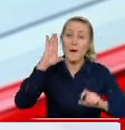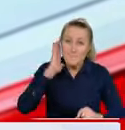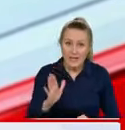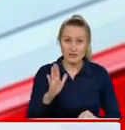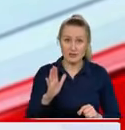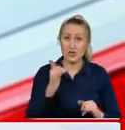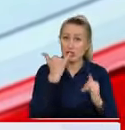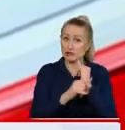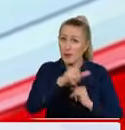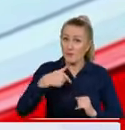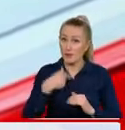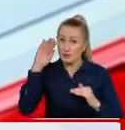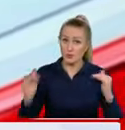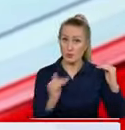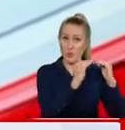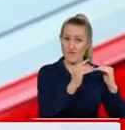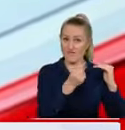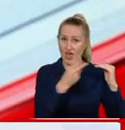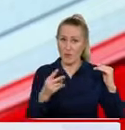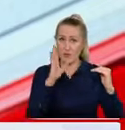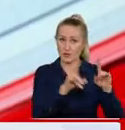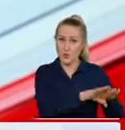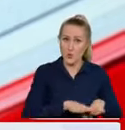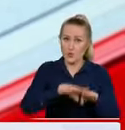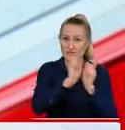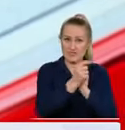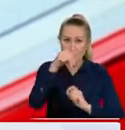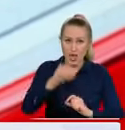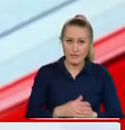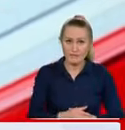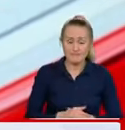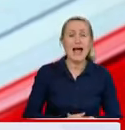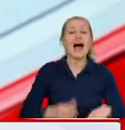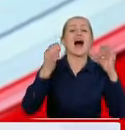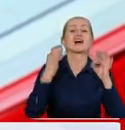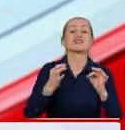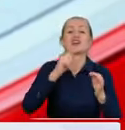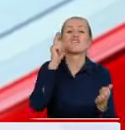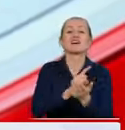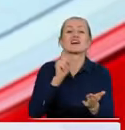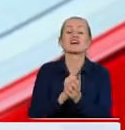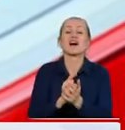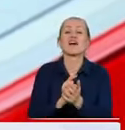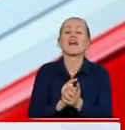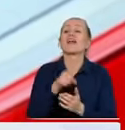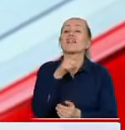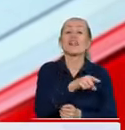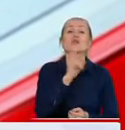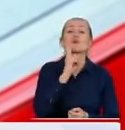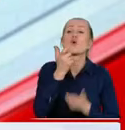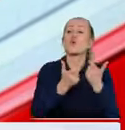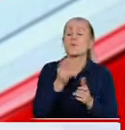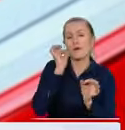mieć tę samą walutę w całej Unii Europejskiej. Dzisiaj wygrywają spekulanci, którzy grają kursem